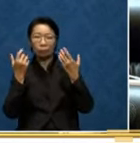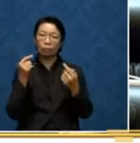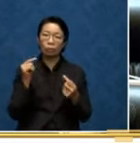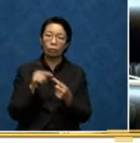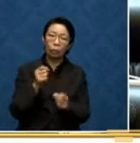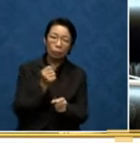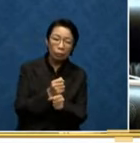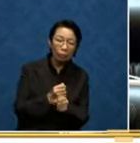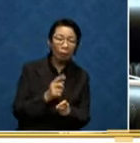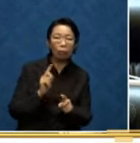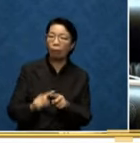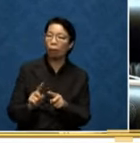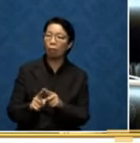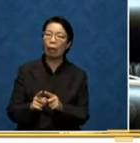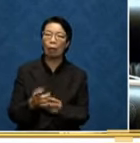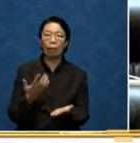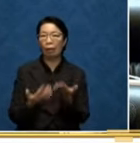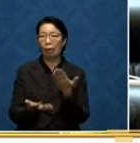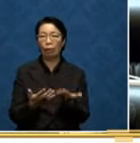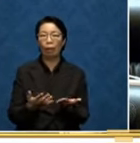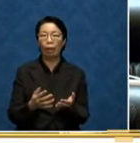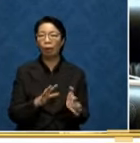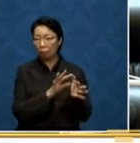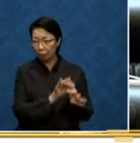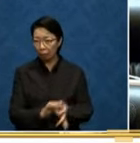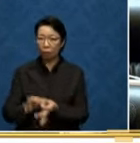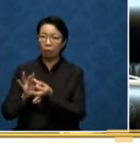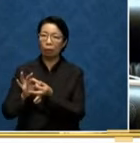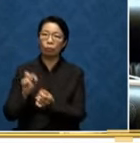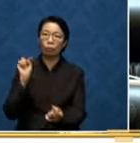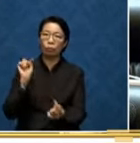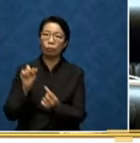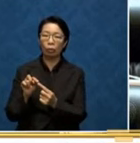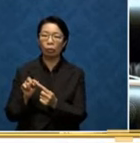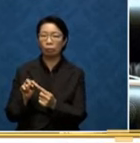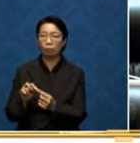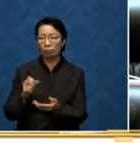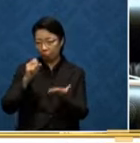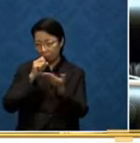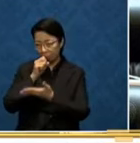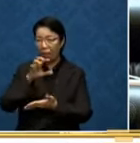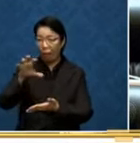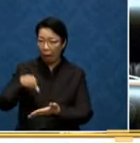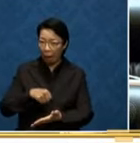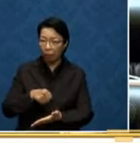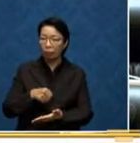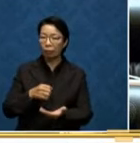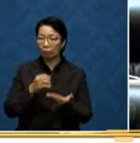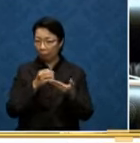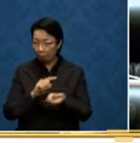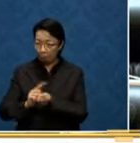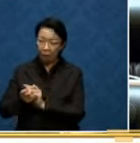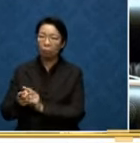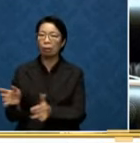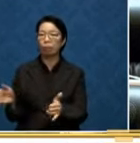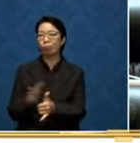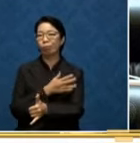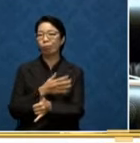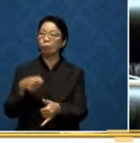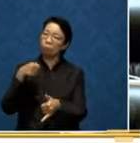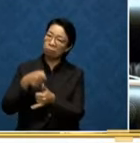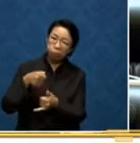จากการงานต่างๆนะครับซึ่งก็มักจะนำไปสู่การใช้สารเสพติดแล้วก็จากนั้นก็จะนำไปสู่ความรุนแรงเนี่ยก็อย